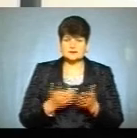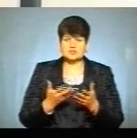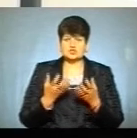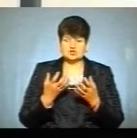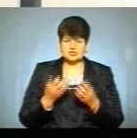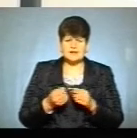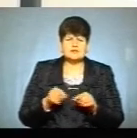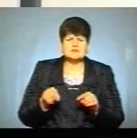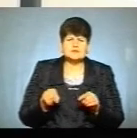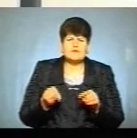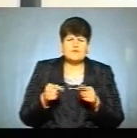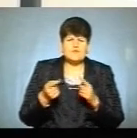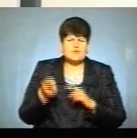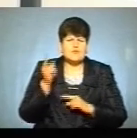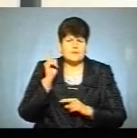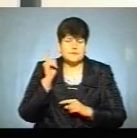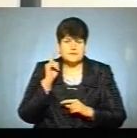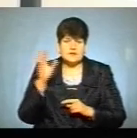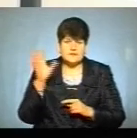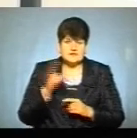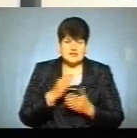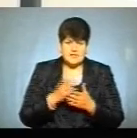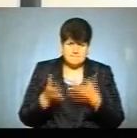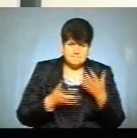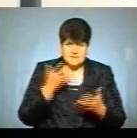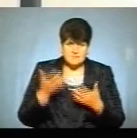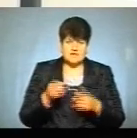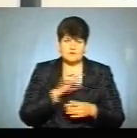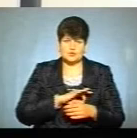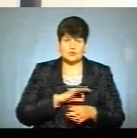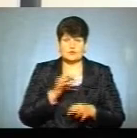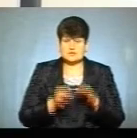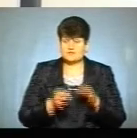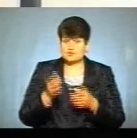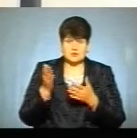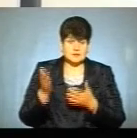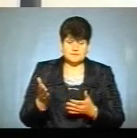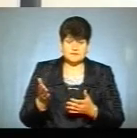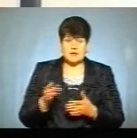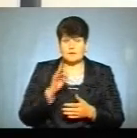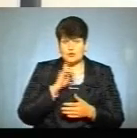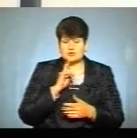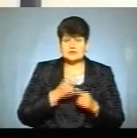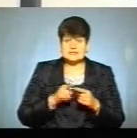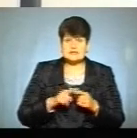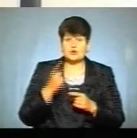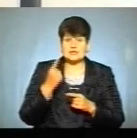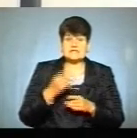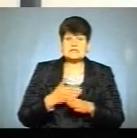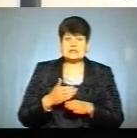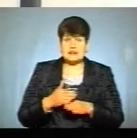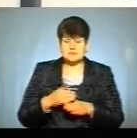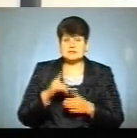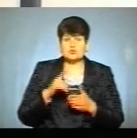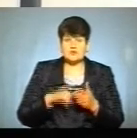від заснування оці майнові питання і все решта, вони є підняті, вони використовуються в суді. Ну, поки що це один з етапів.